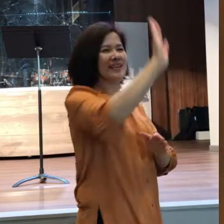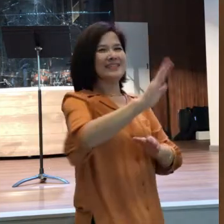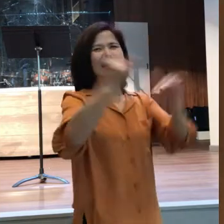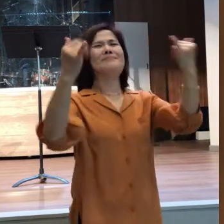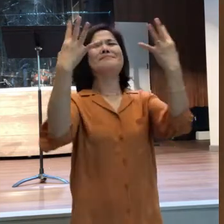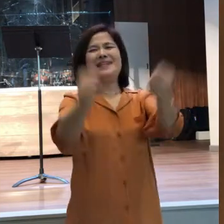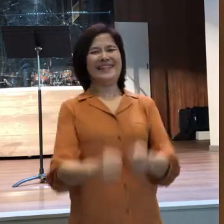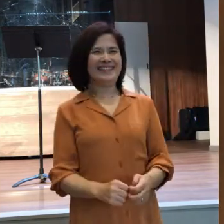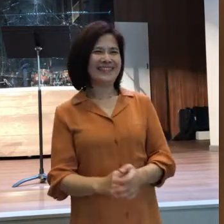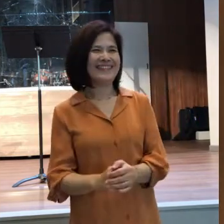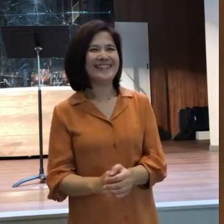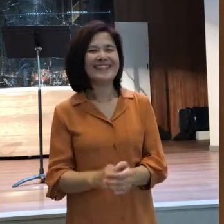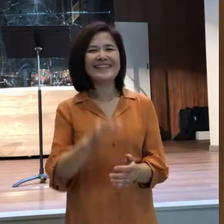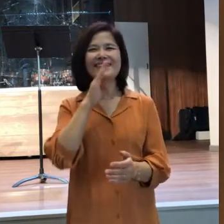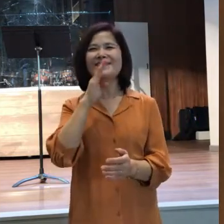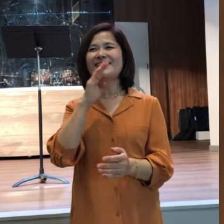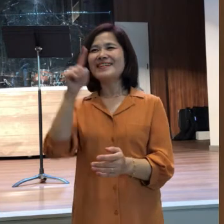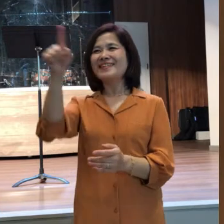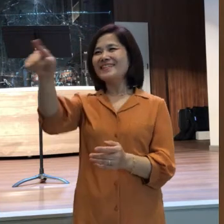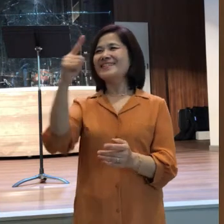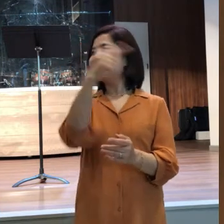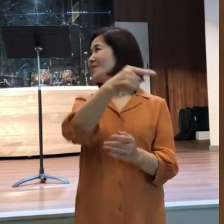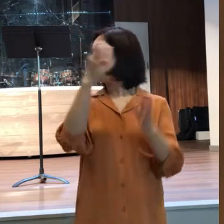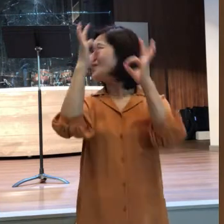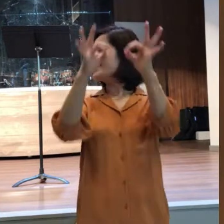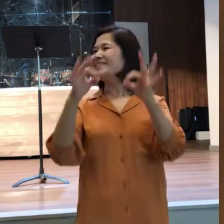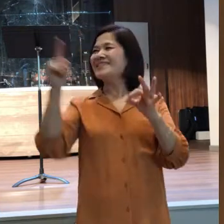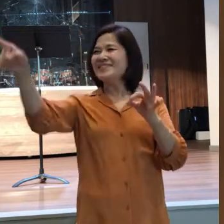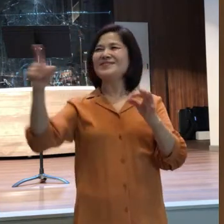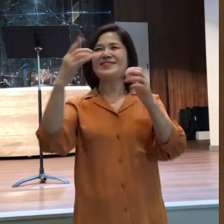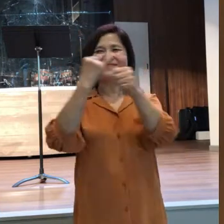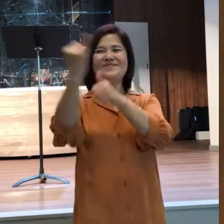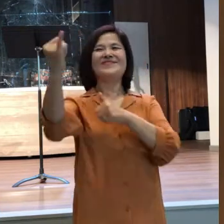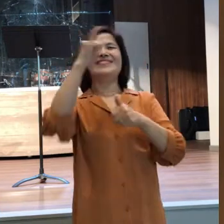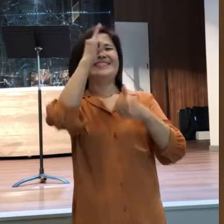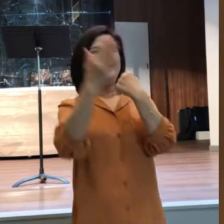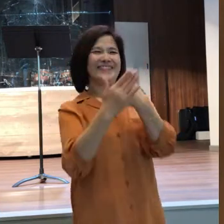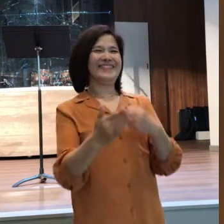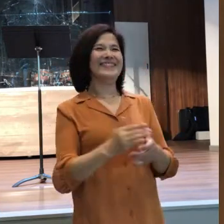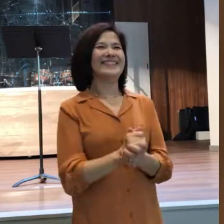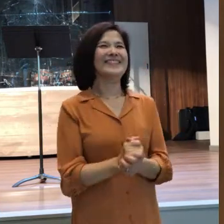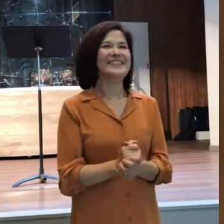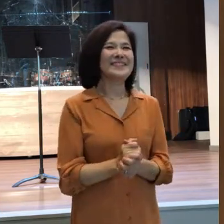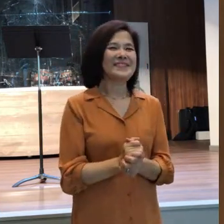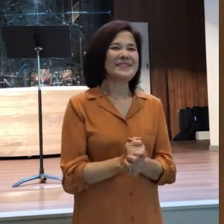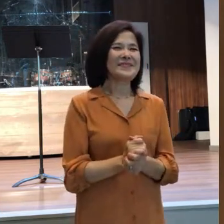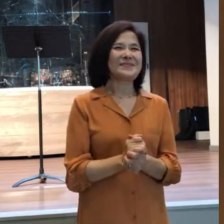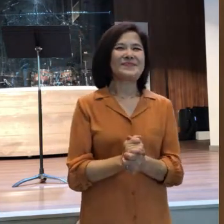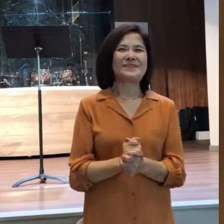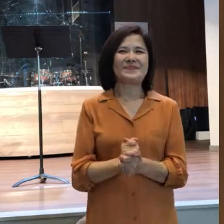봤어요. 제가 요쪽을 보고 얘기하는 건 요쪽에 있다는 거예요.